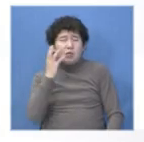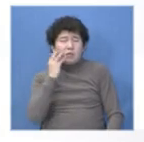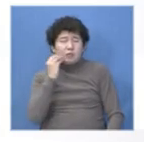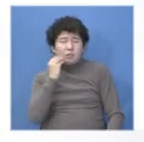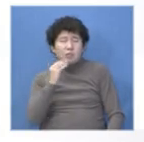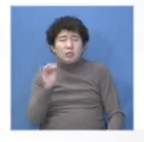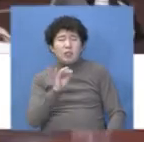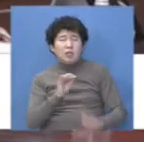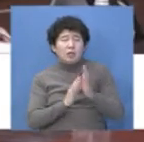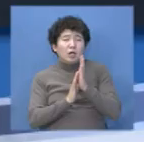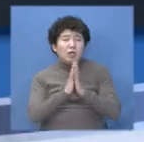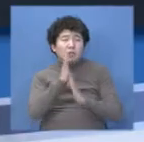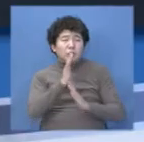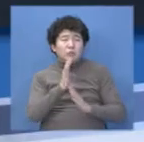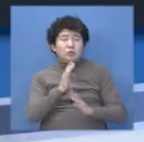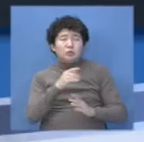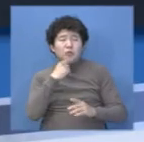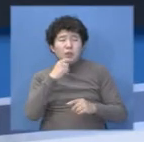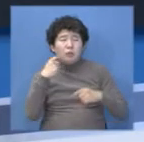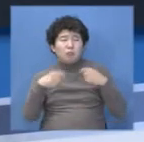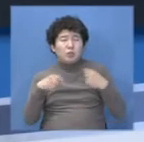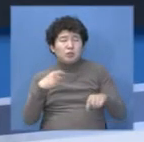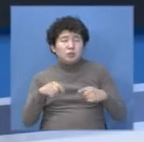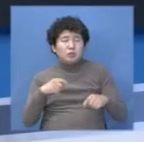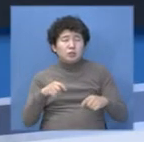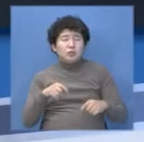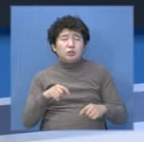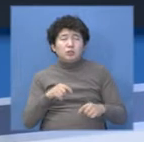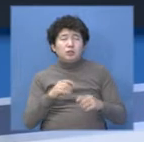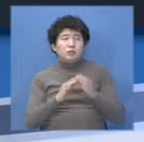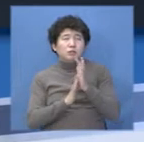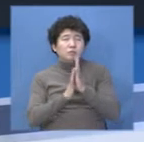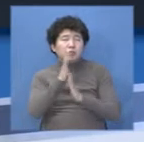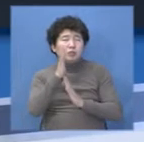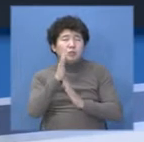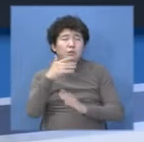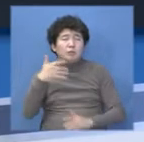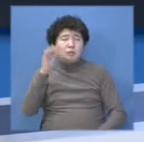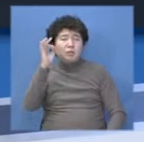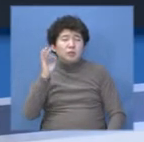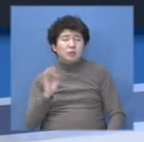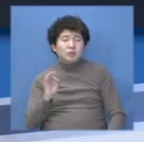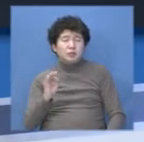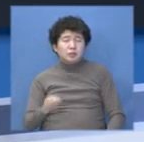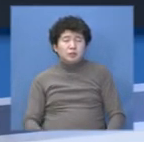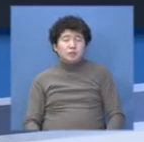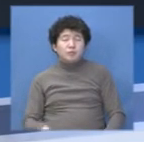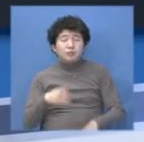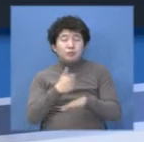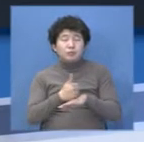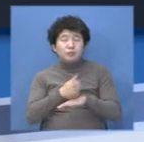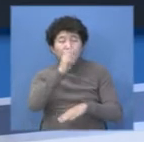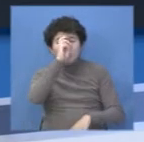и экспортный потенциал страны. По итогам 9 месяцев доля экспорта превысила 50%. Глава правительства также поручил